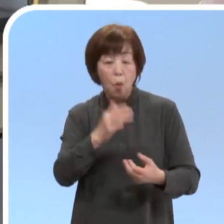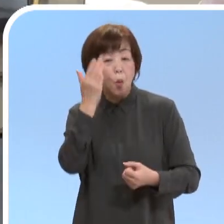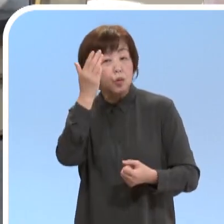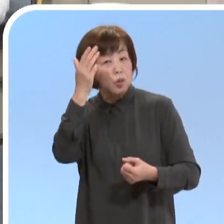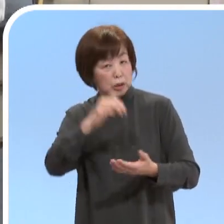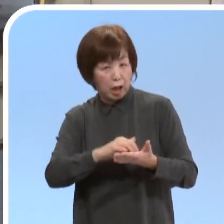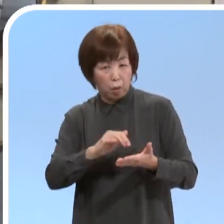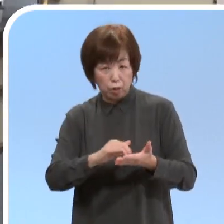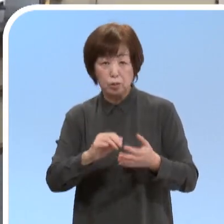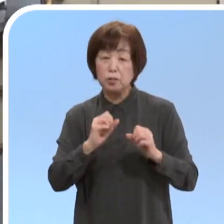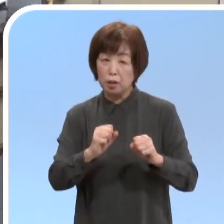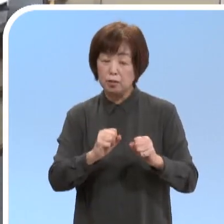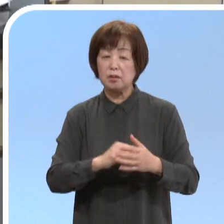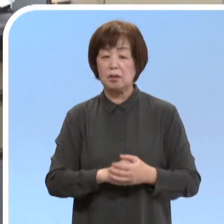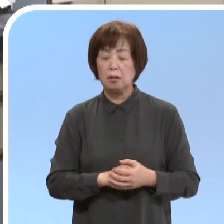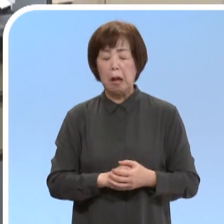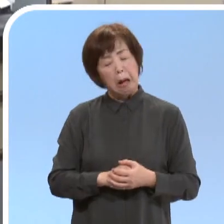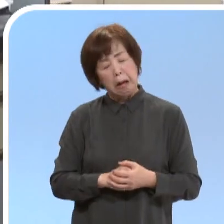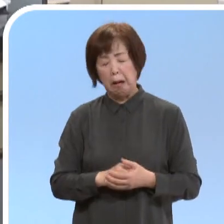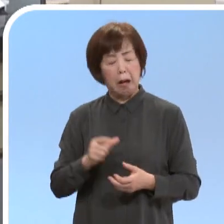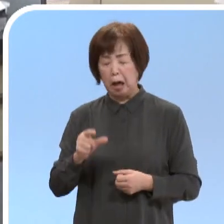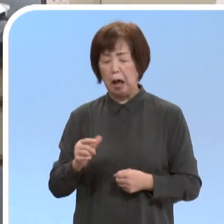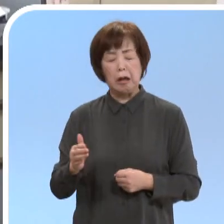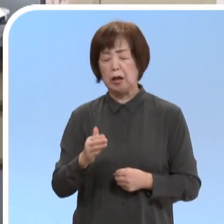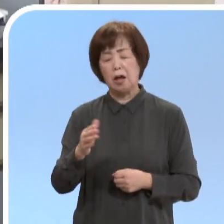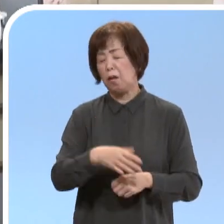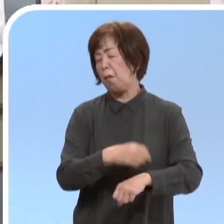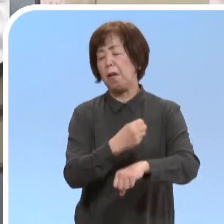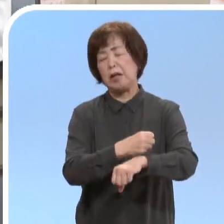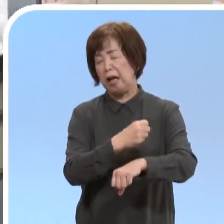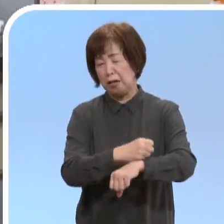いゴって大変ですね本当